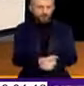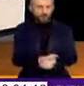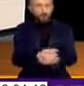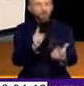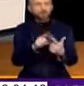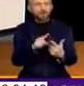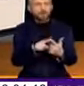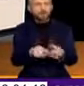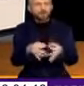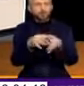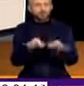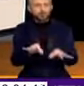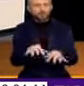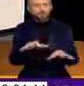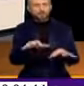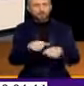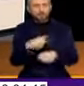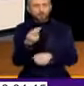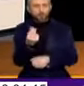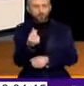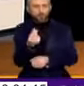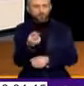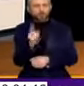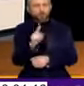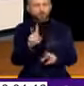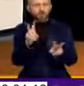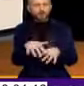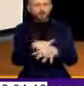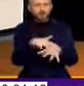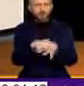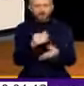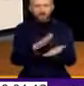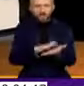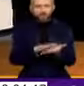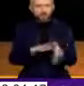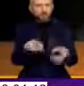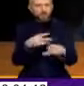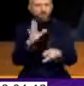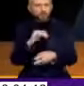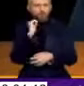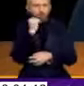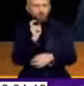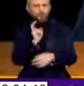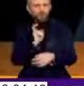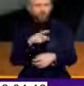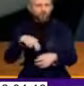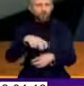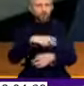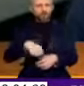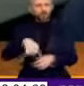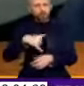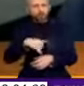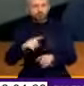Б. Дозволить, забере гроші, те, що називається в народі кешем. Не треба буде бабці ходити з сумкою і